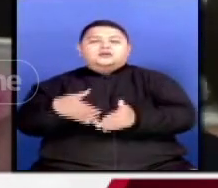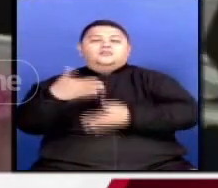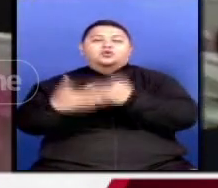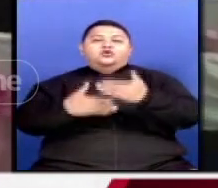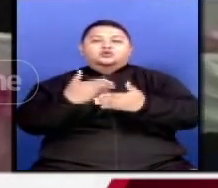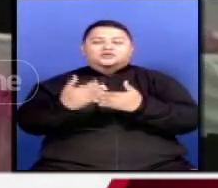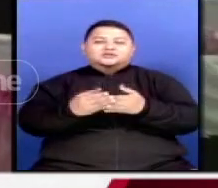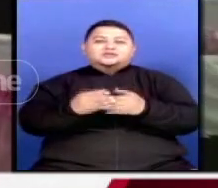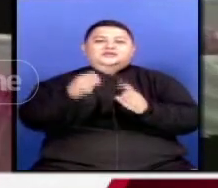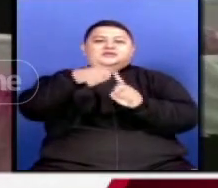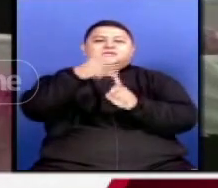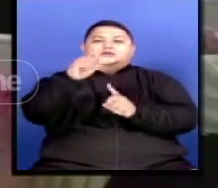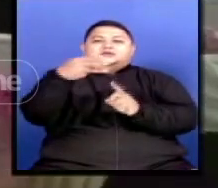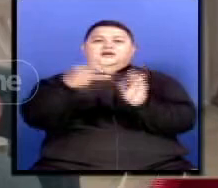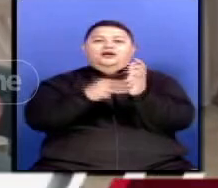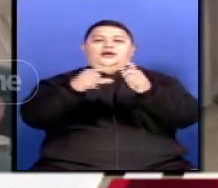prosesi kremasi.